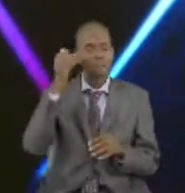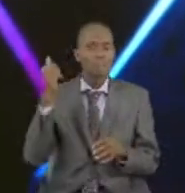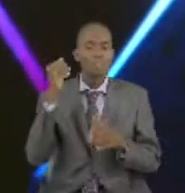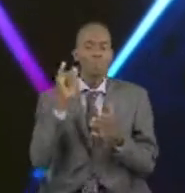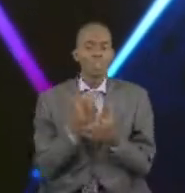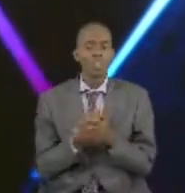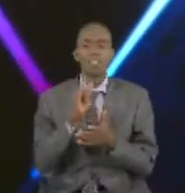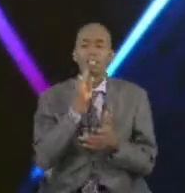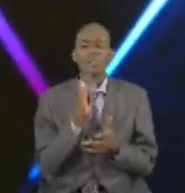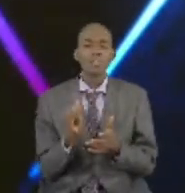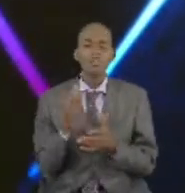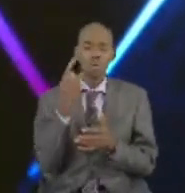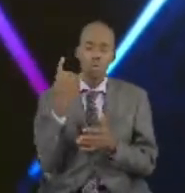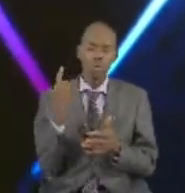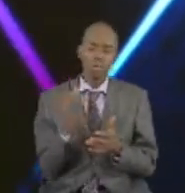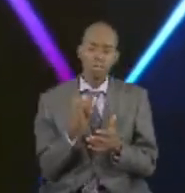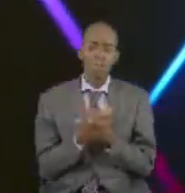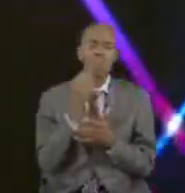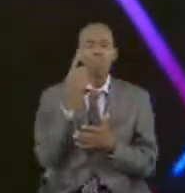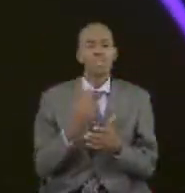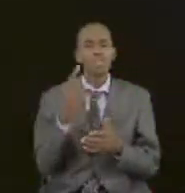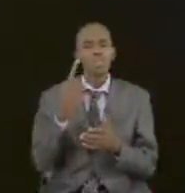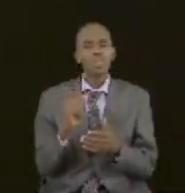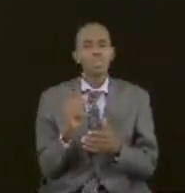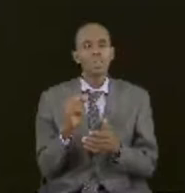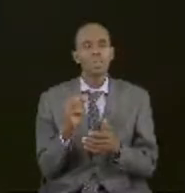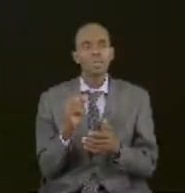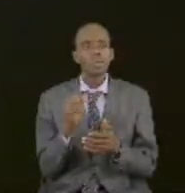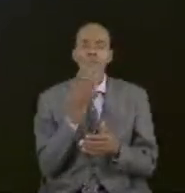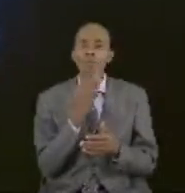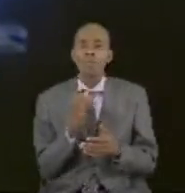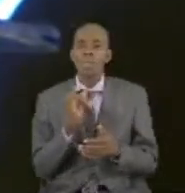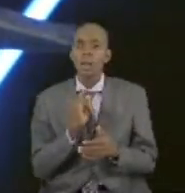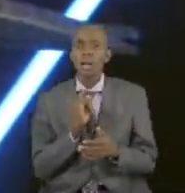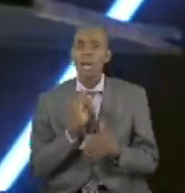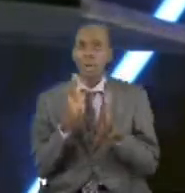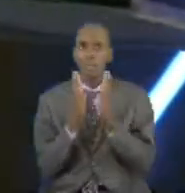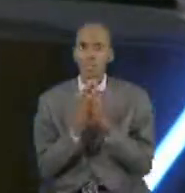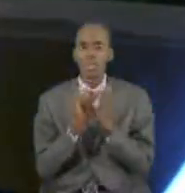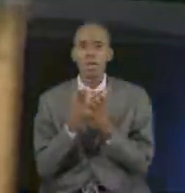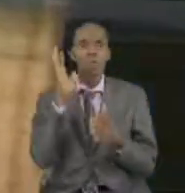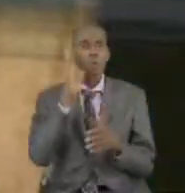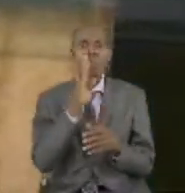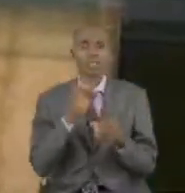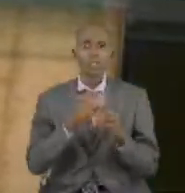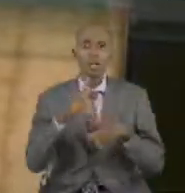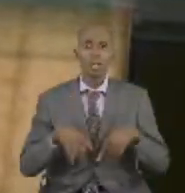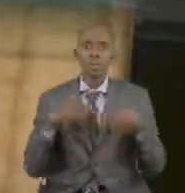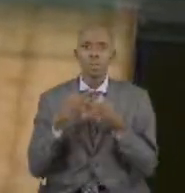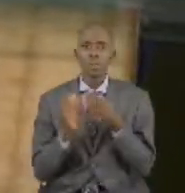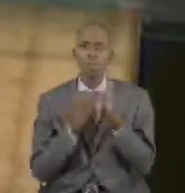c'est là où se trouve la vérité je prie que cela sera votre vie